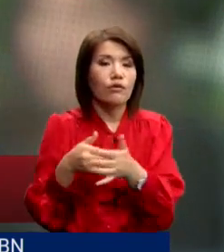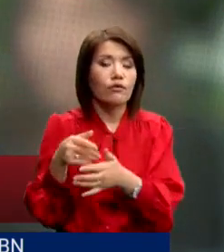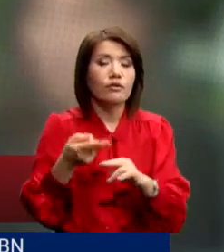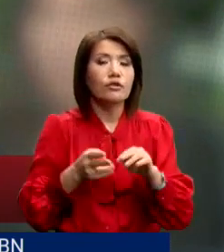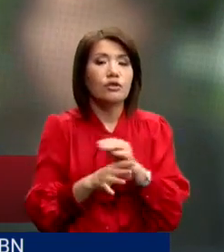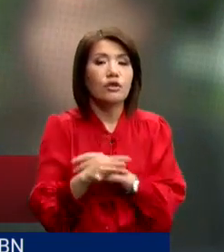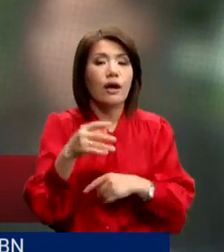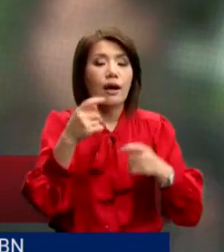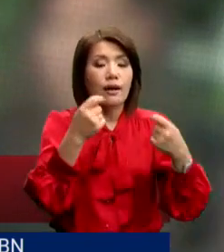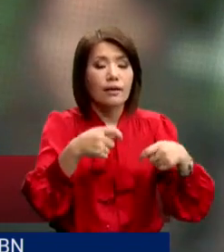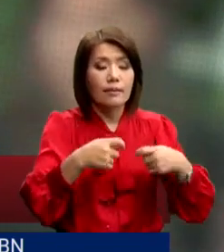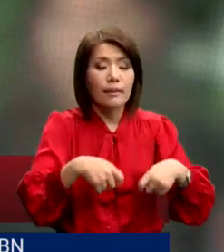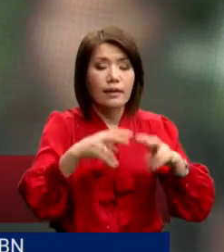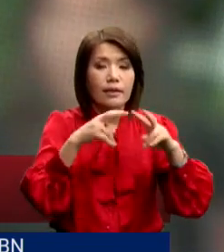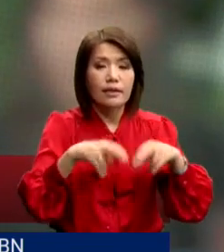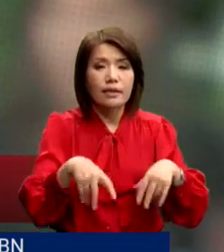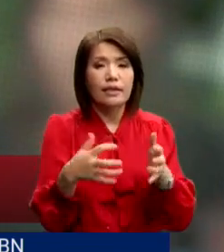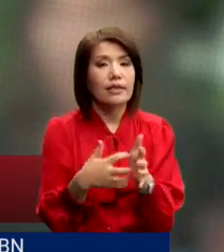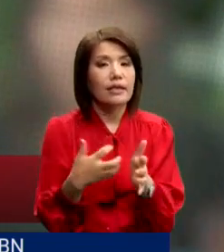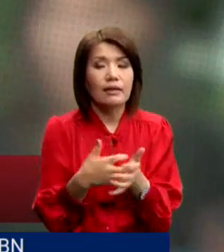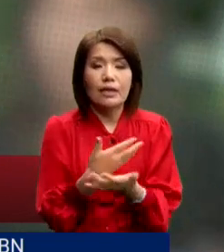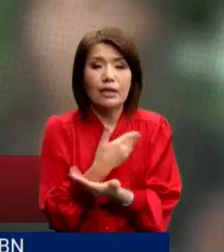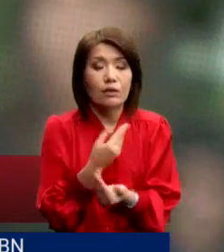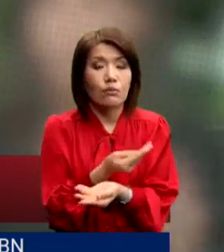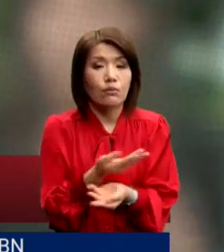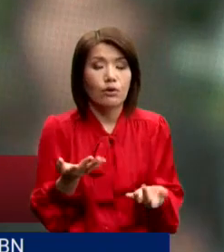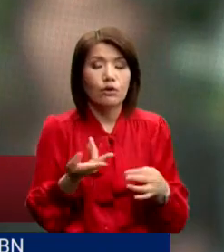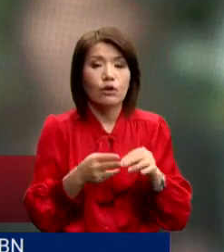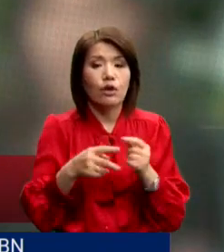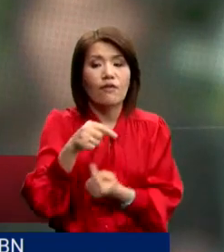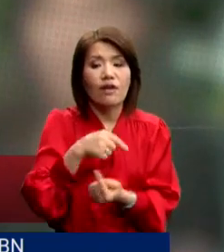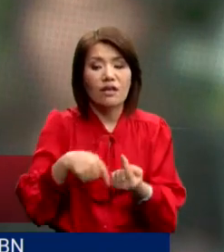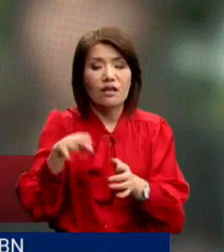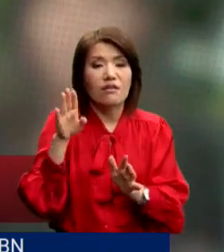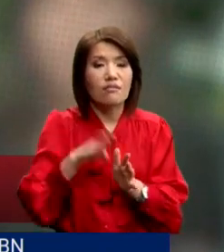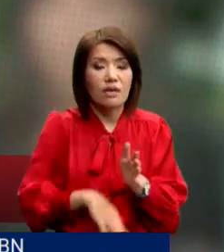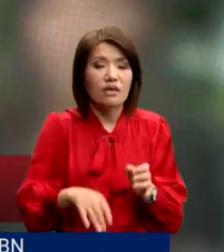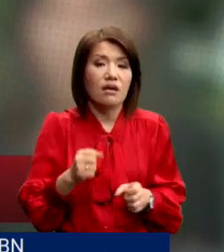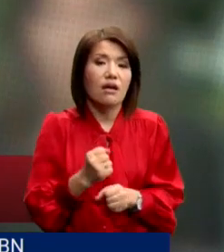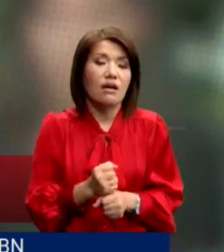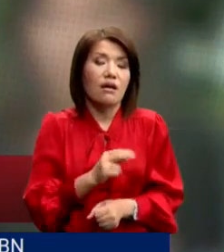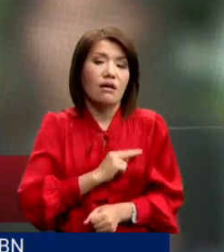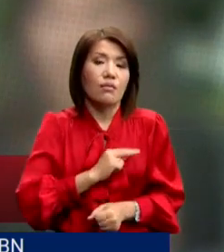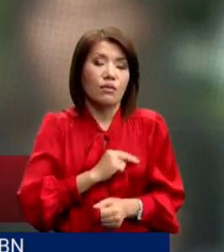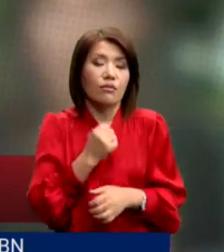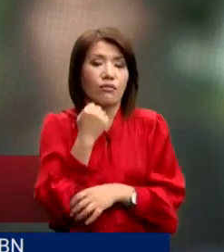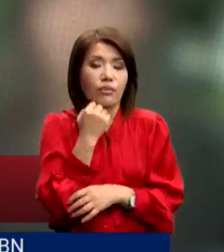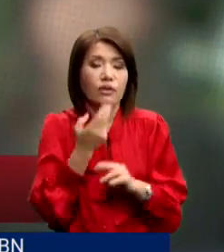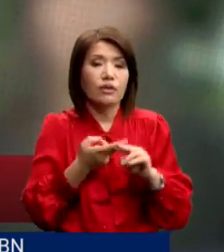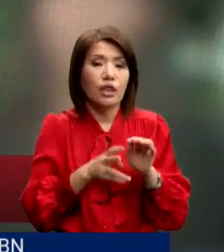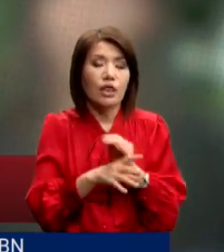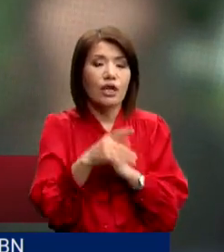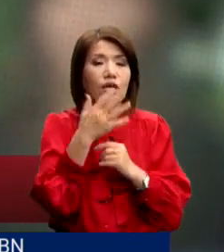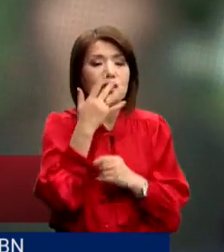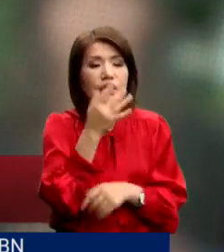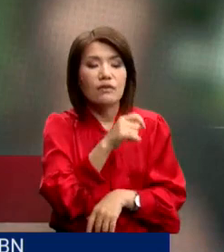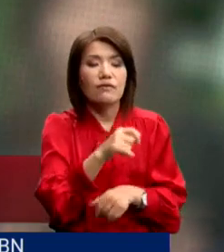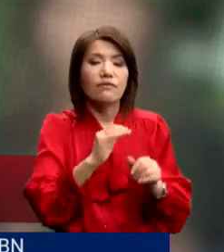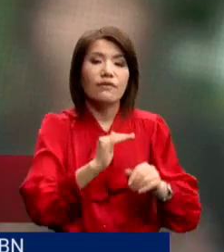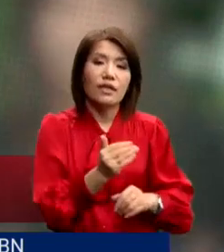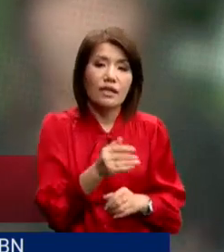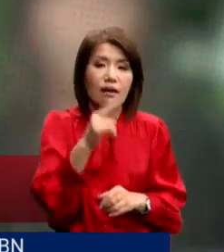транспортного контроля ссылаются на их дефицит. В результате бизнесмены остаются без работы, а на их место приходят иностранные фирмы под